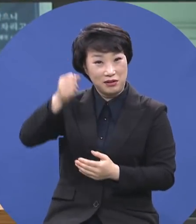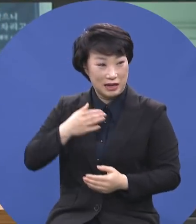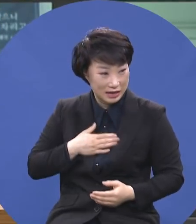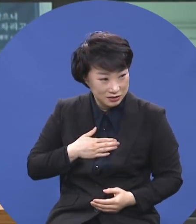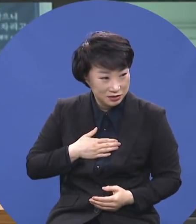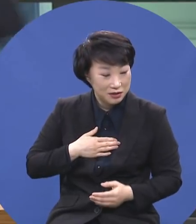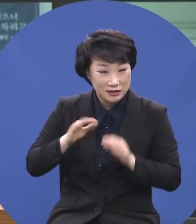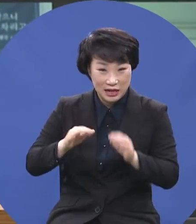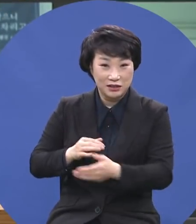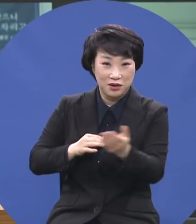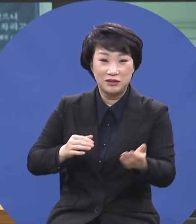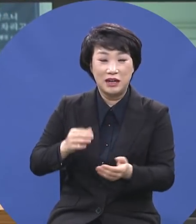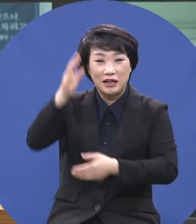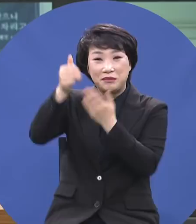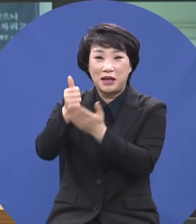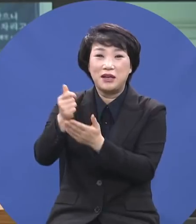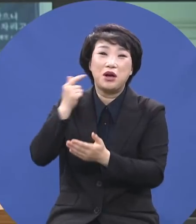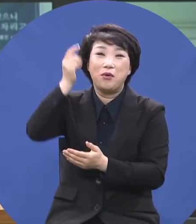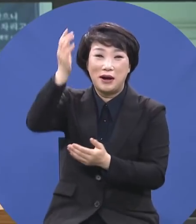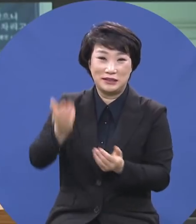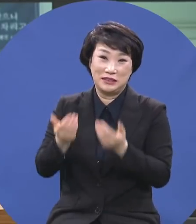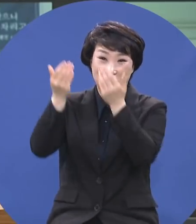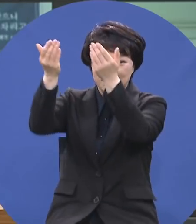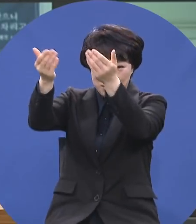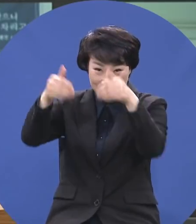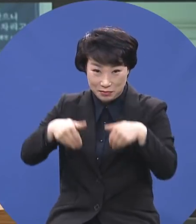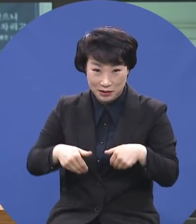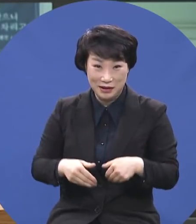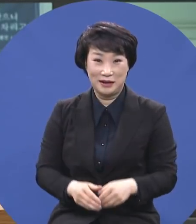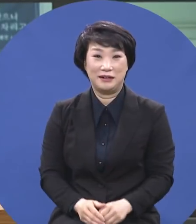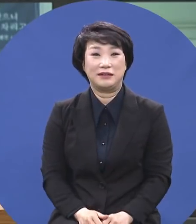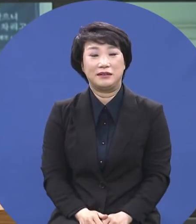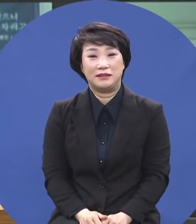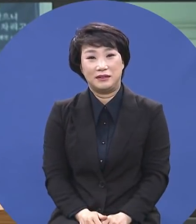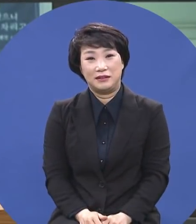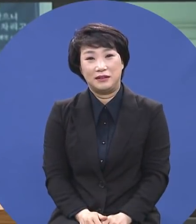그러므로 하나님께 영광을 돌려야 할 것이니라.